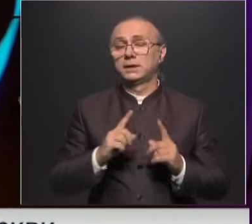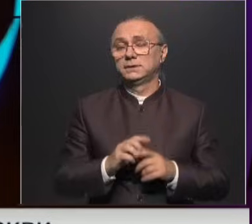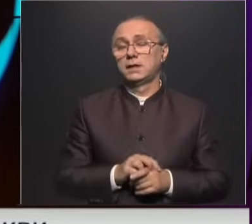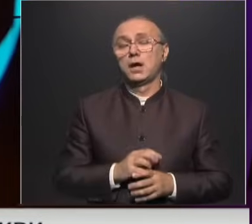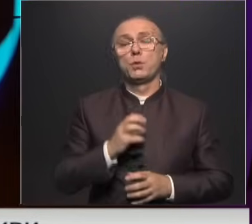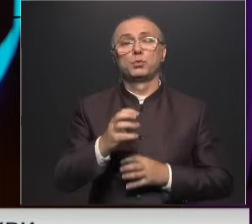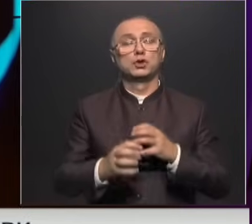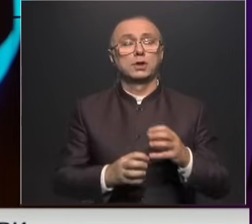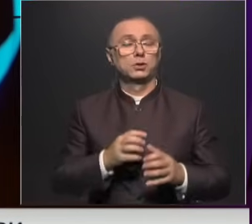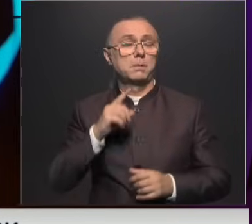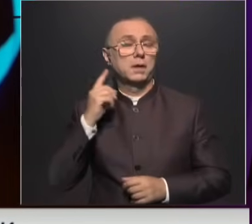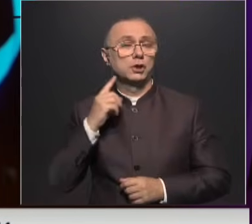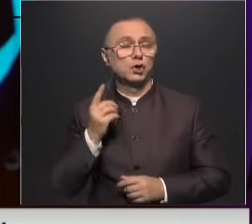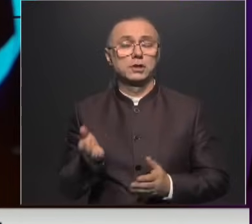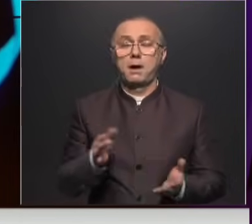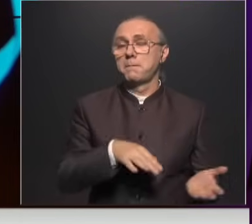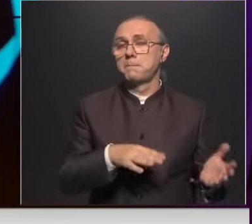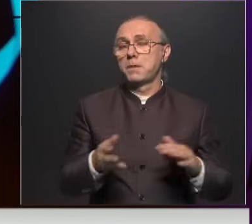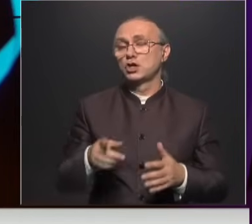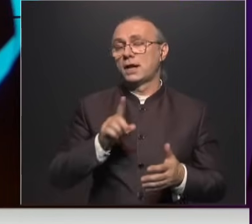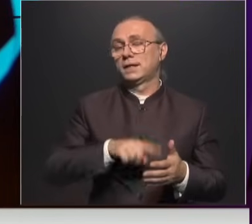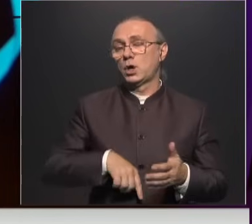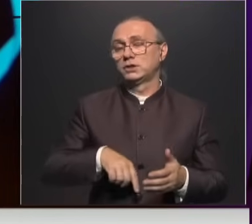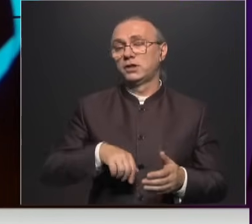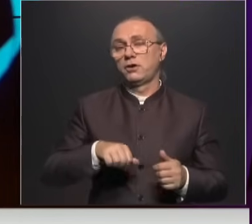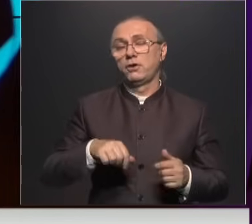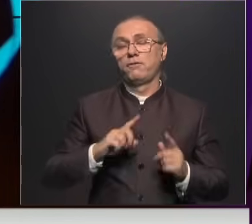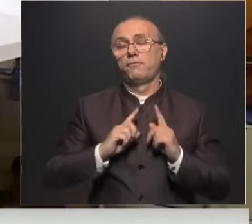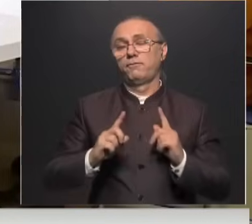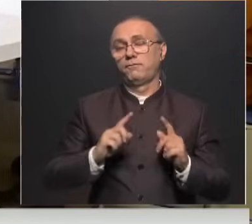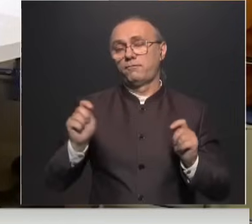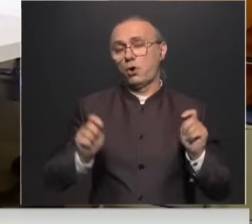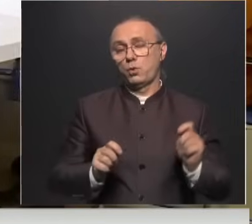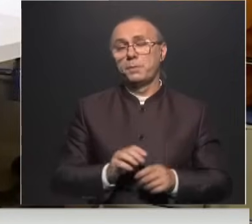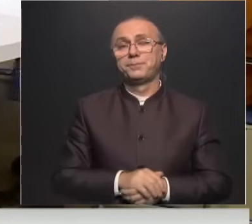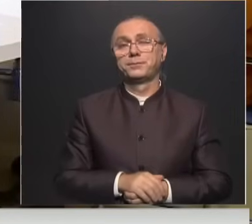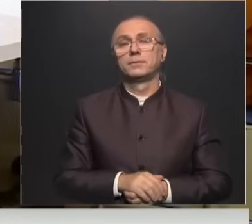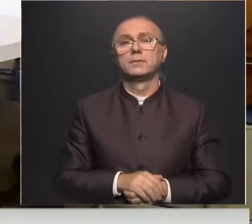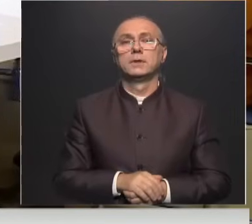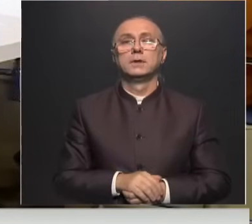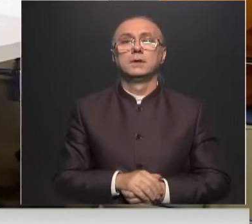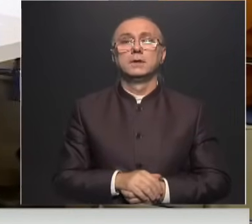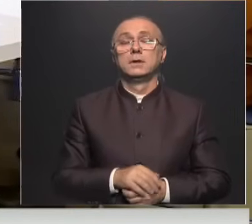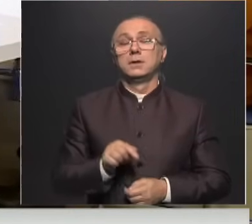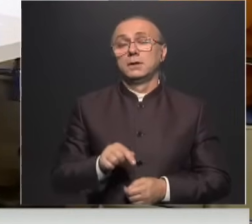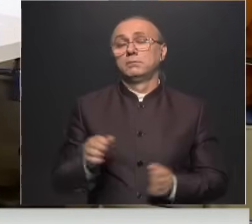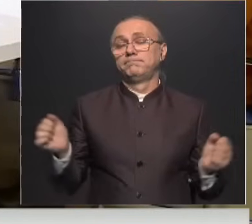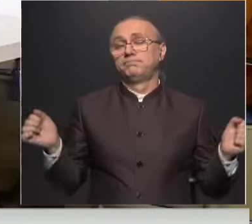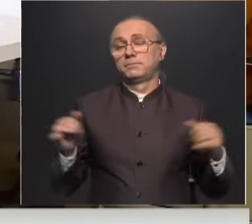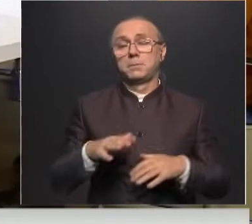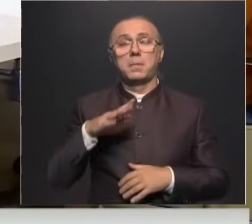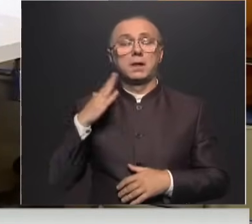молодежного межрелигиозного форума. Его научно-стратегические сессии пройдут почти во всех регионах России. На них соберутся